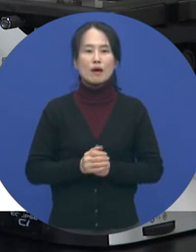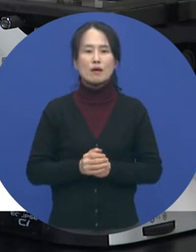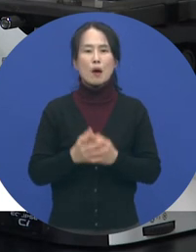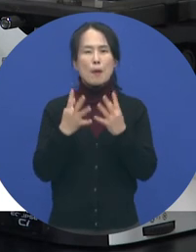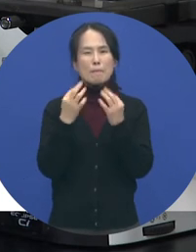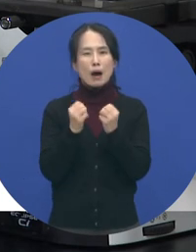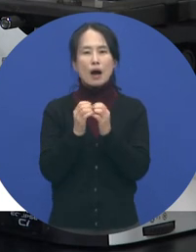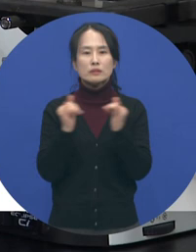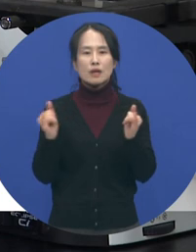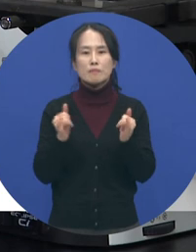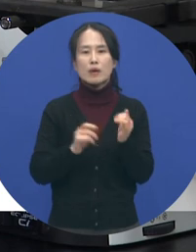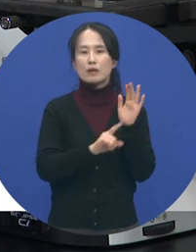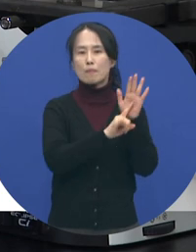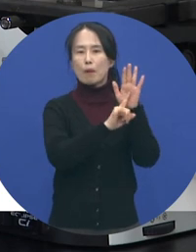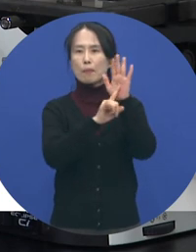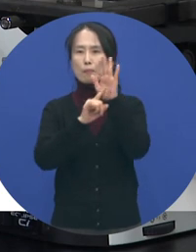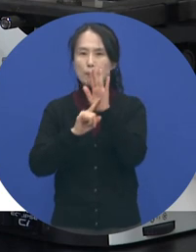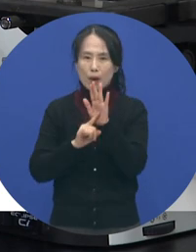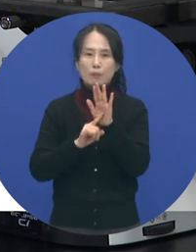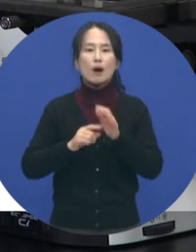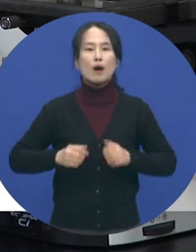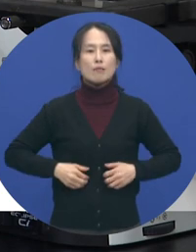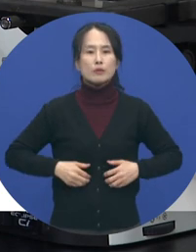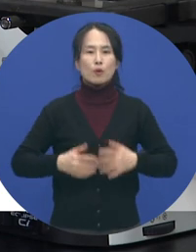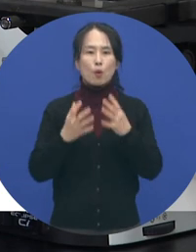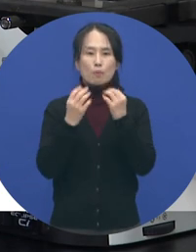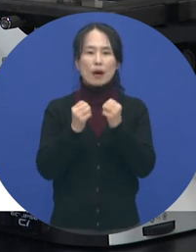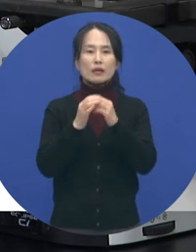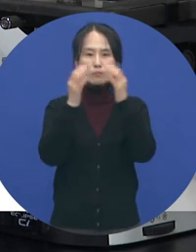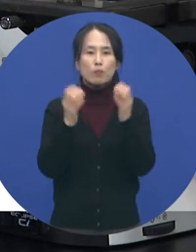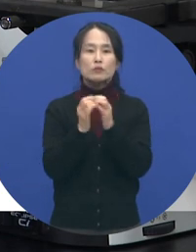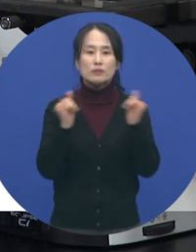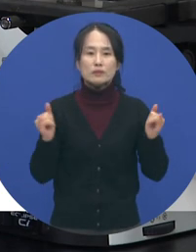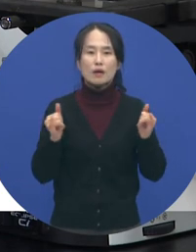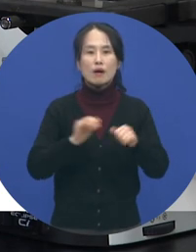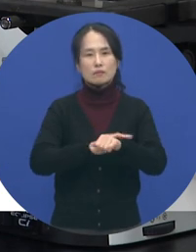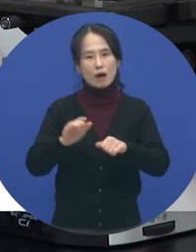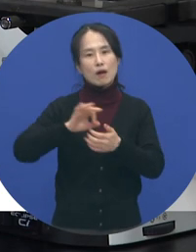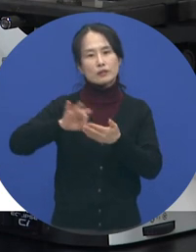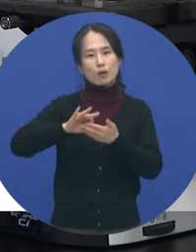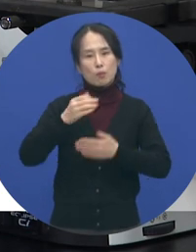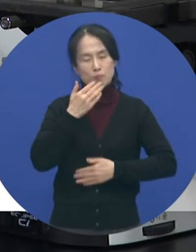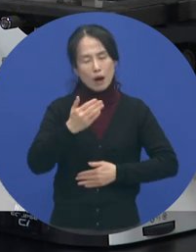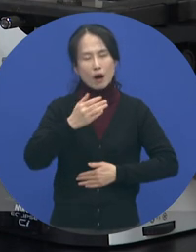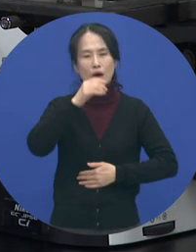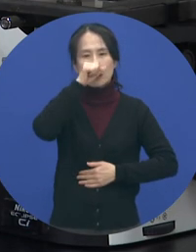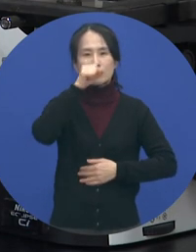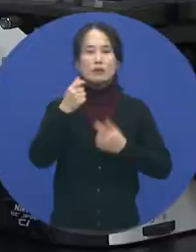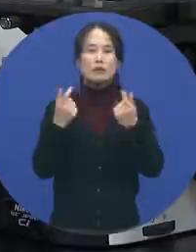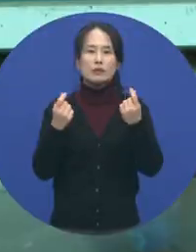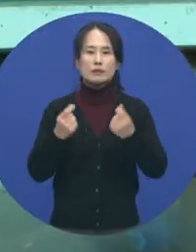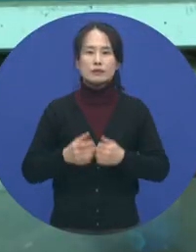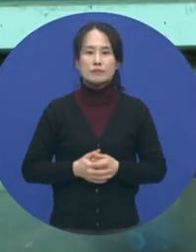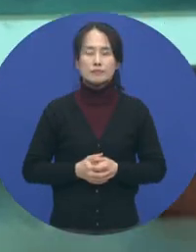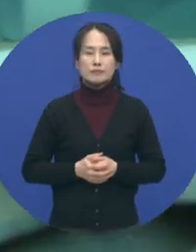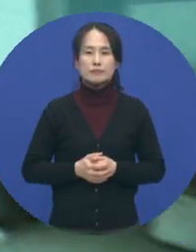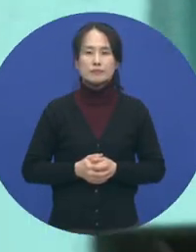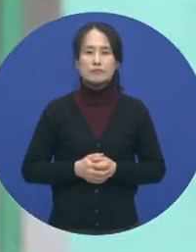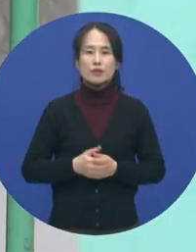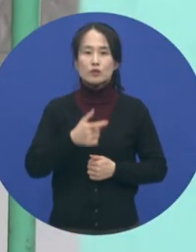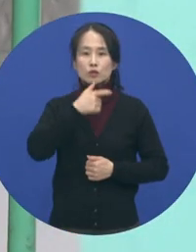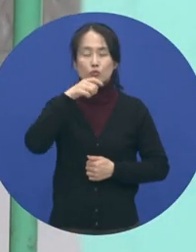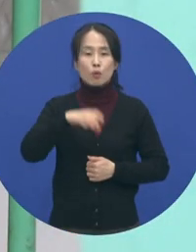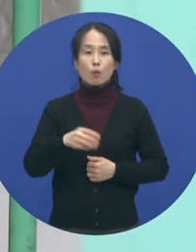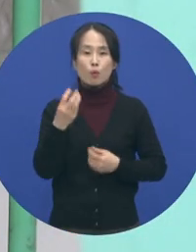많이 널리널리 알려져 가지고 모든 국민들이 잘 사용할 수 있었으면 좋겠습니다 수원